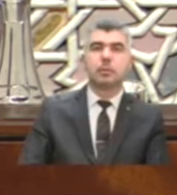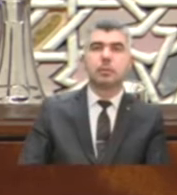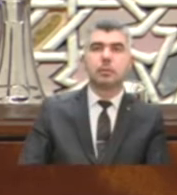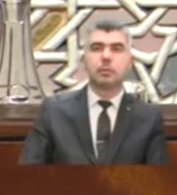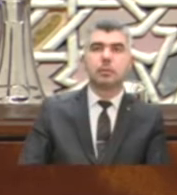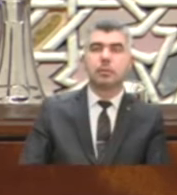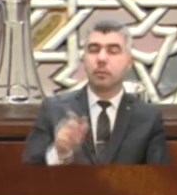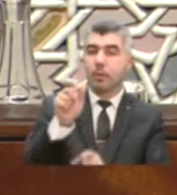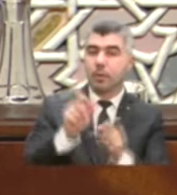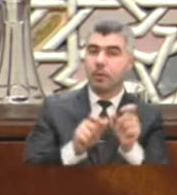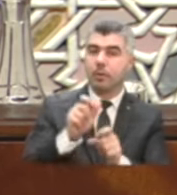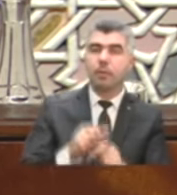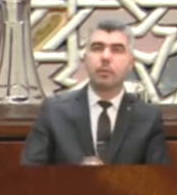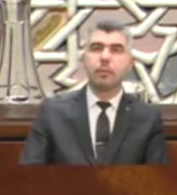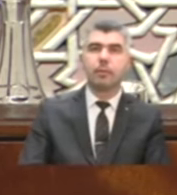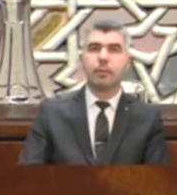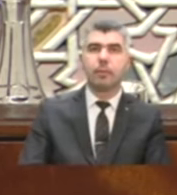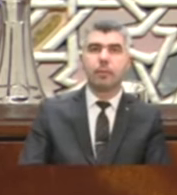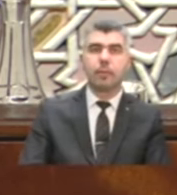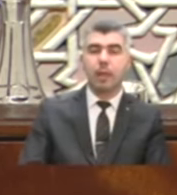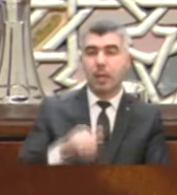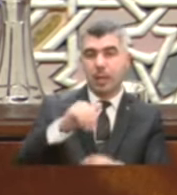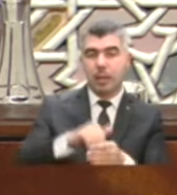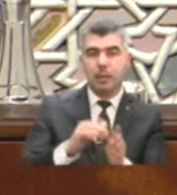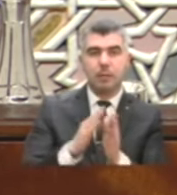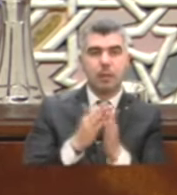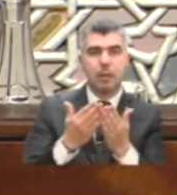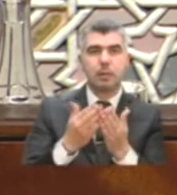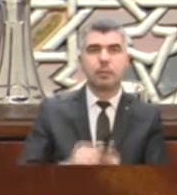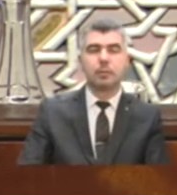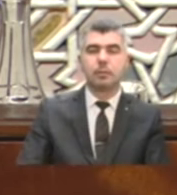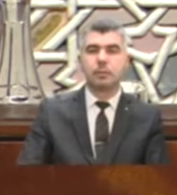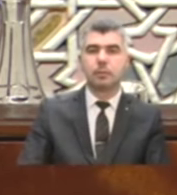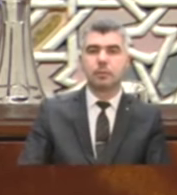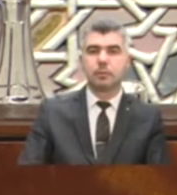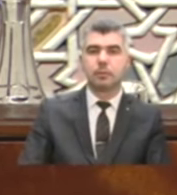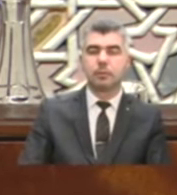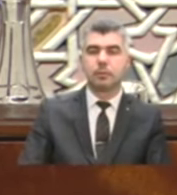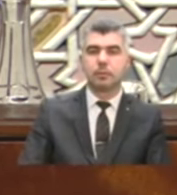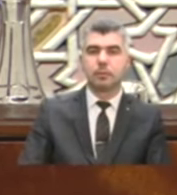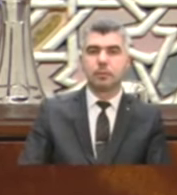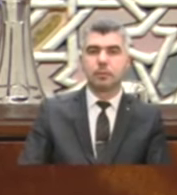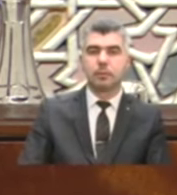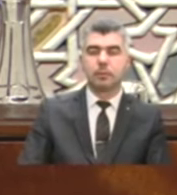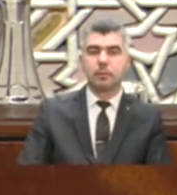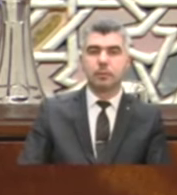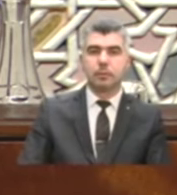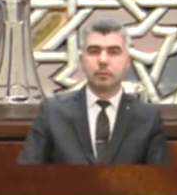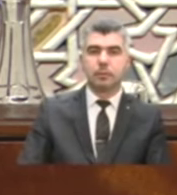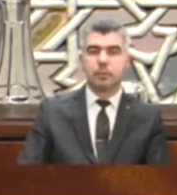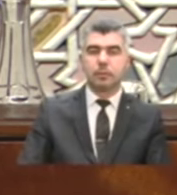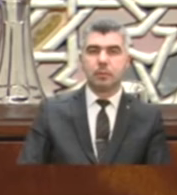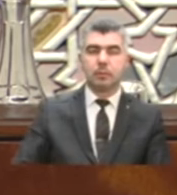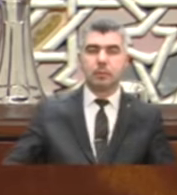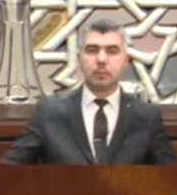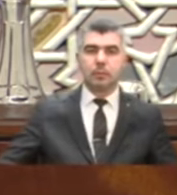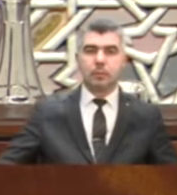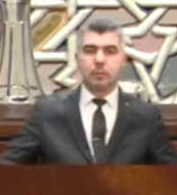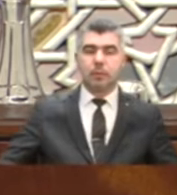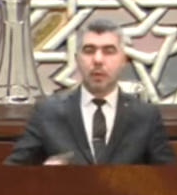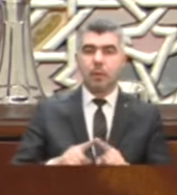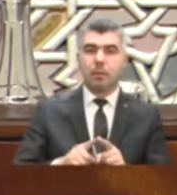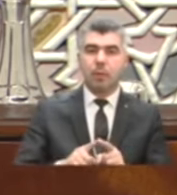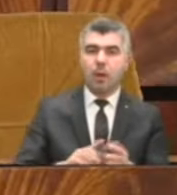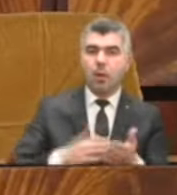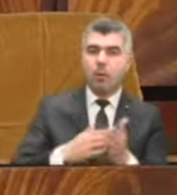النواب المحترمين من فريق التقدم والاشتراكية. تفضل السيد نائب محترم.